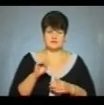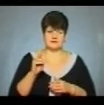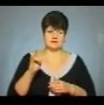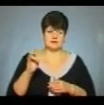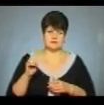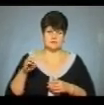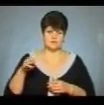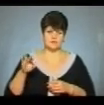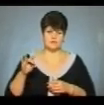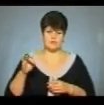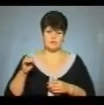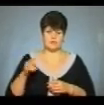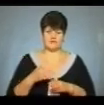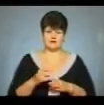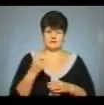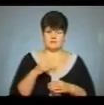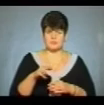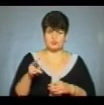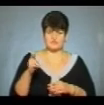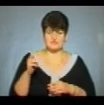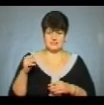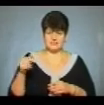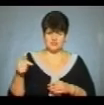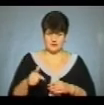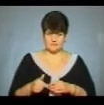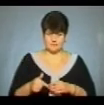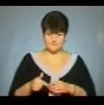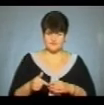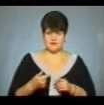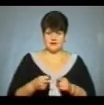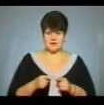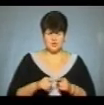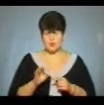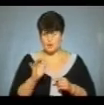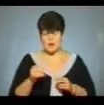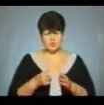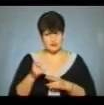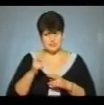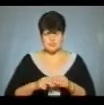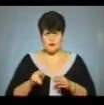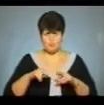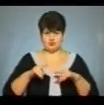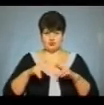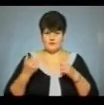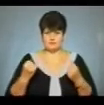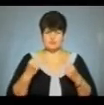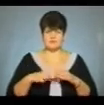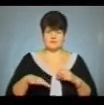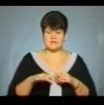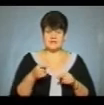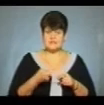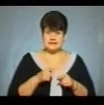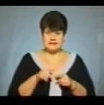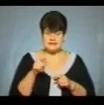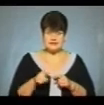Несторович. Виділено 2 мільйони 200 тисяч гривень. І це не з нуля до кінця побудували цей майданчик. Спортивний майданчик унікальний, тому що це